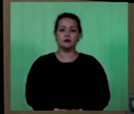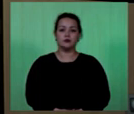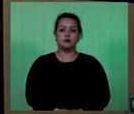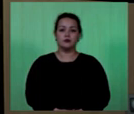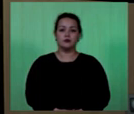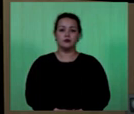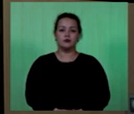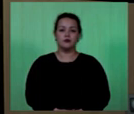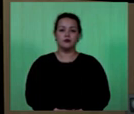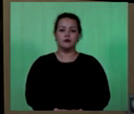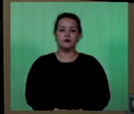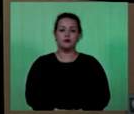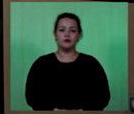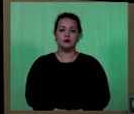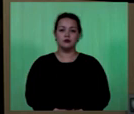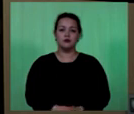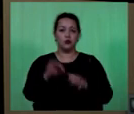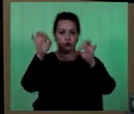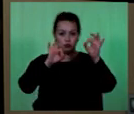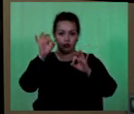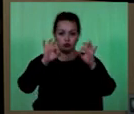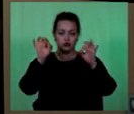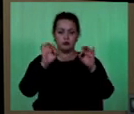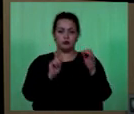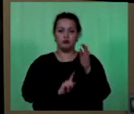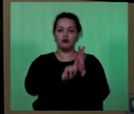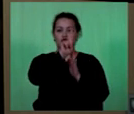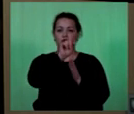начертили а мы начинаем